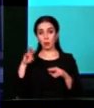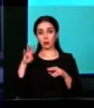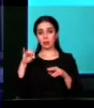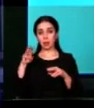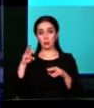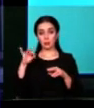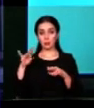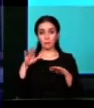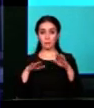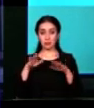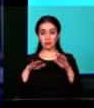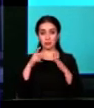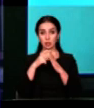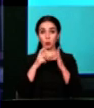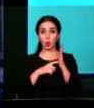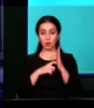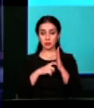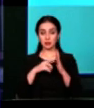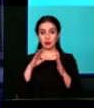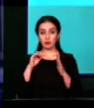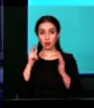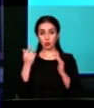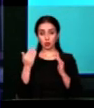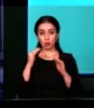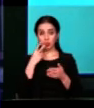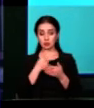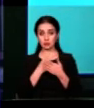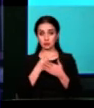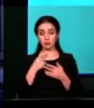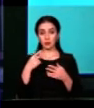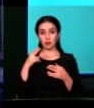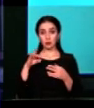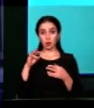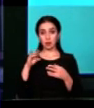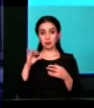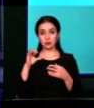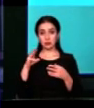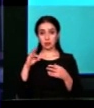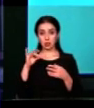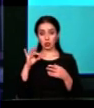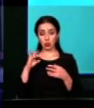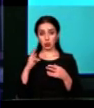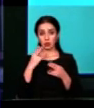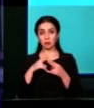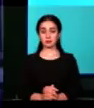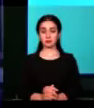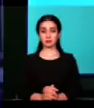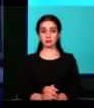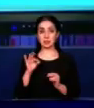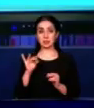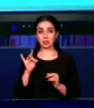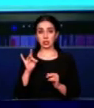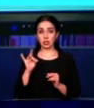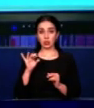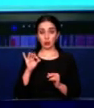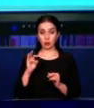massasiga bo'lamiz. Ushbu formulaga asosan polisterolning polimerlanish darajasini topamiz.